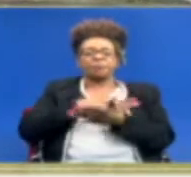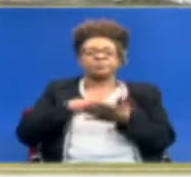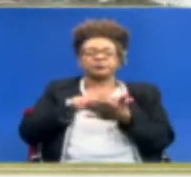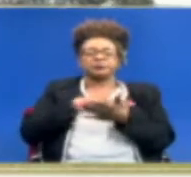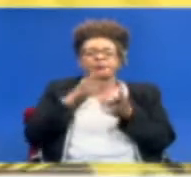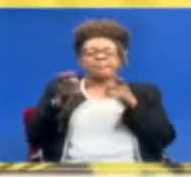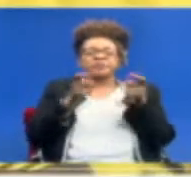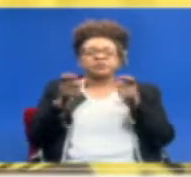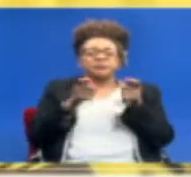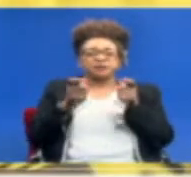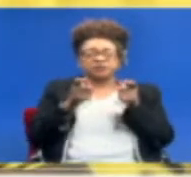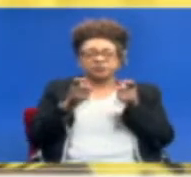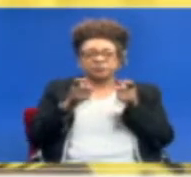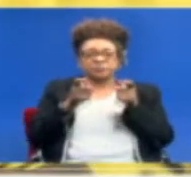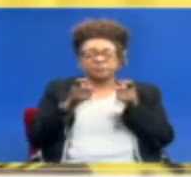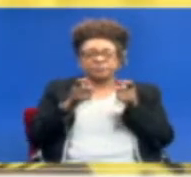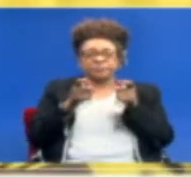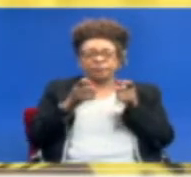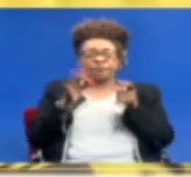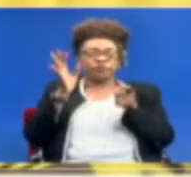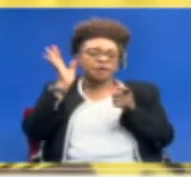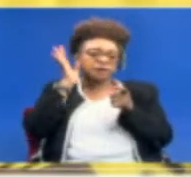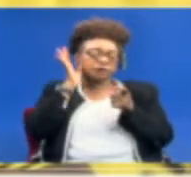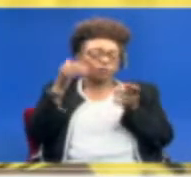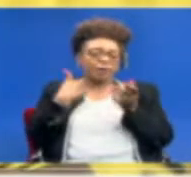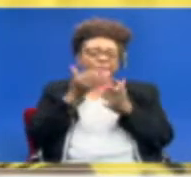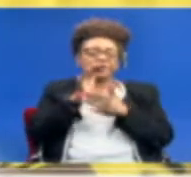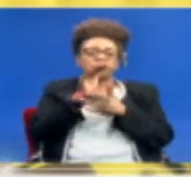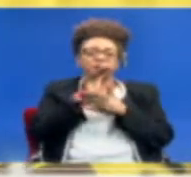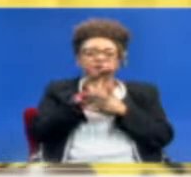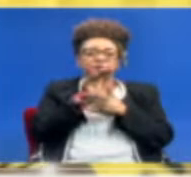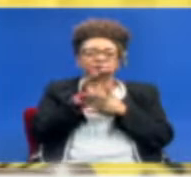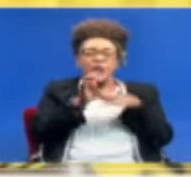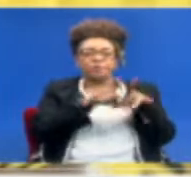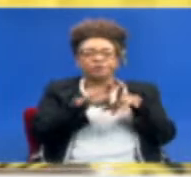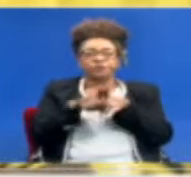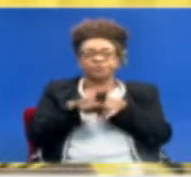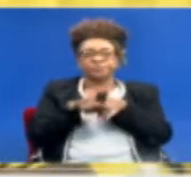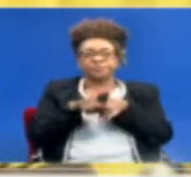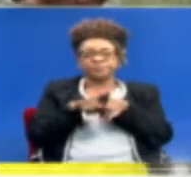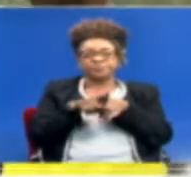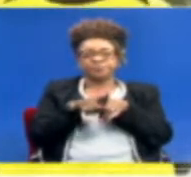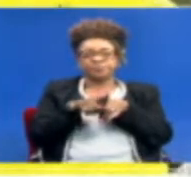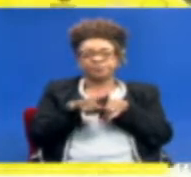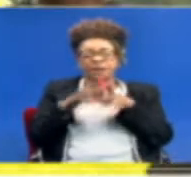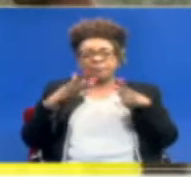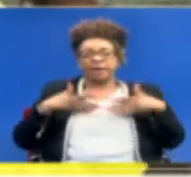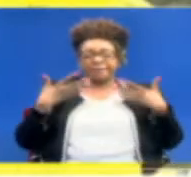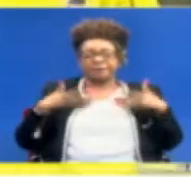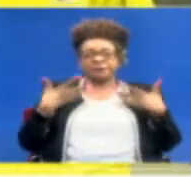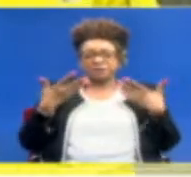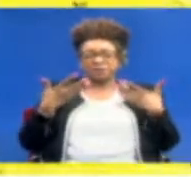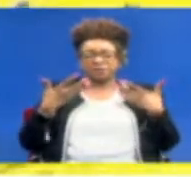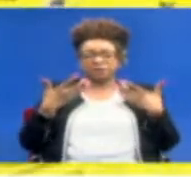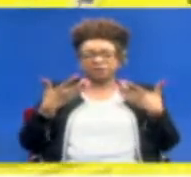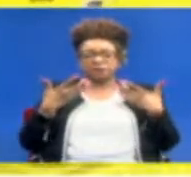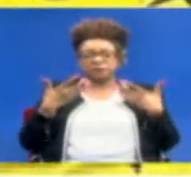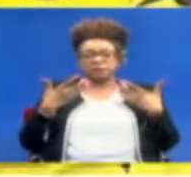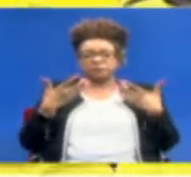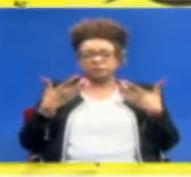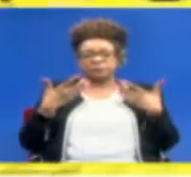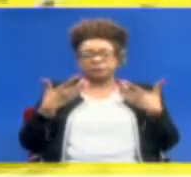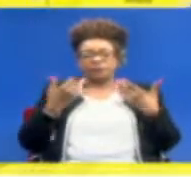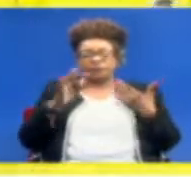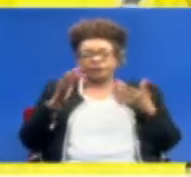for listening to our request, and also the I'm happy and my technical bench and the